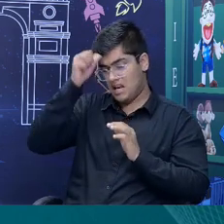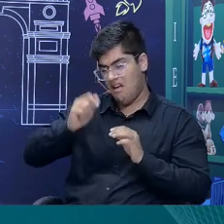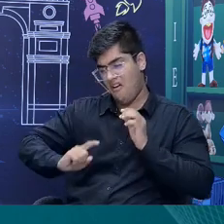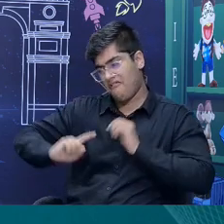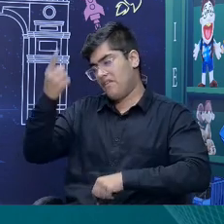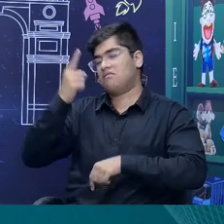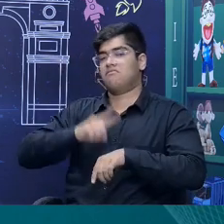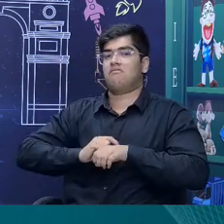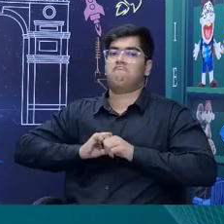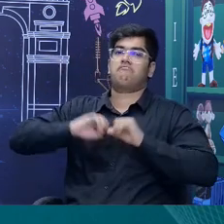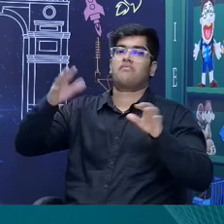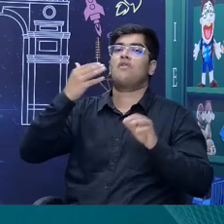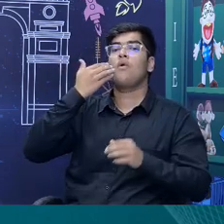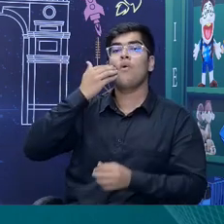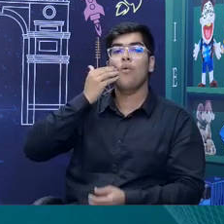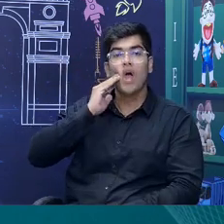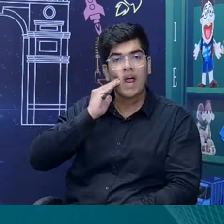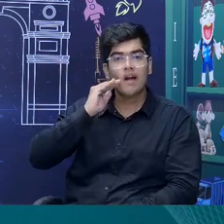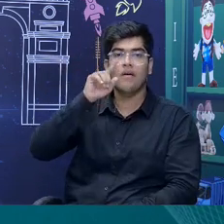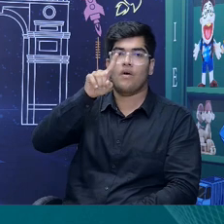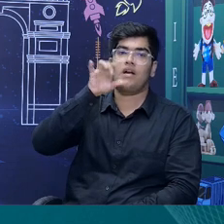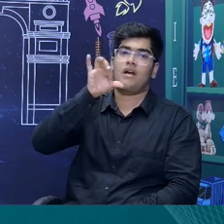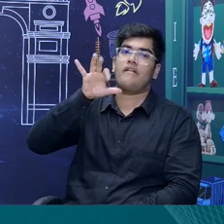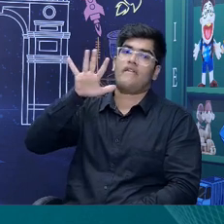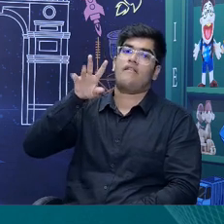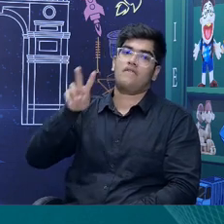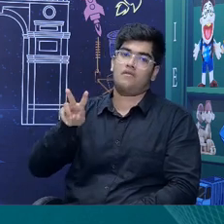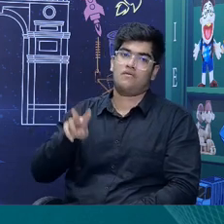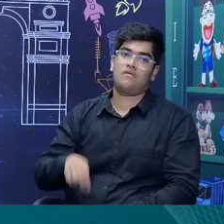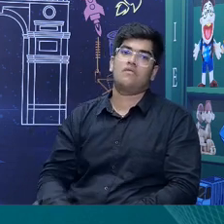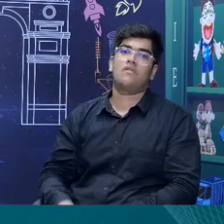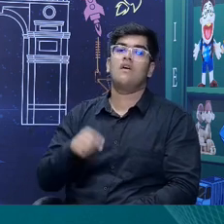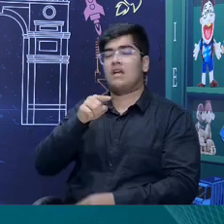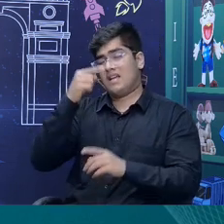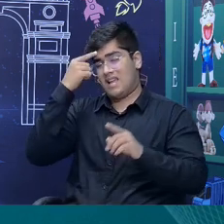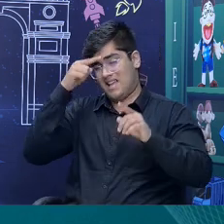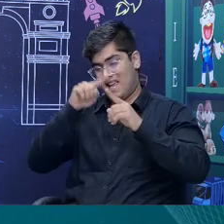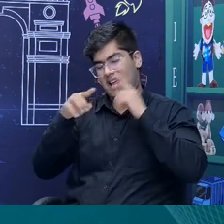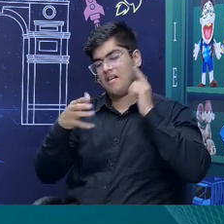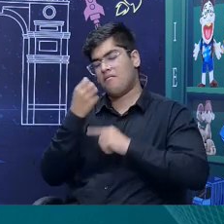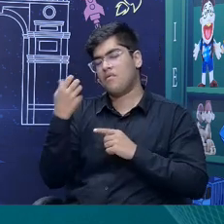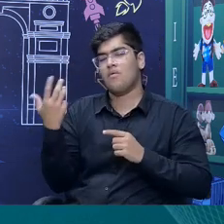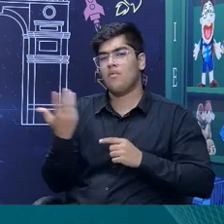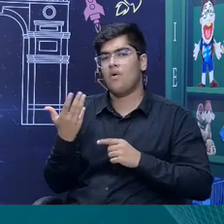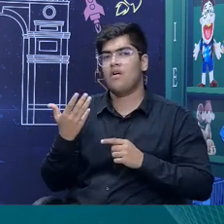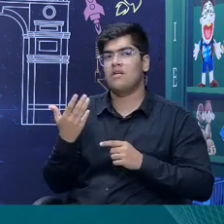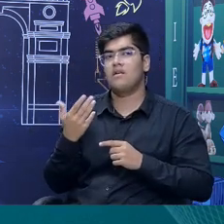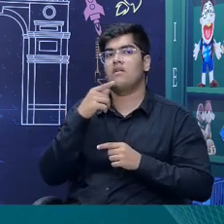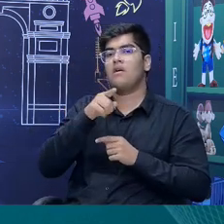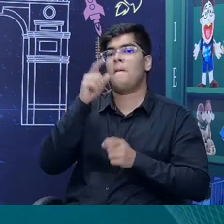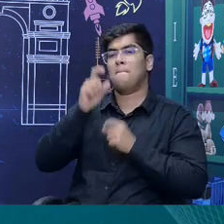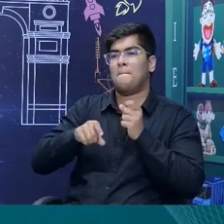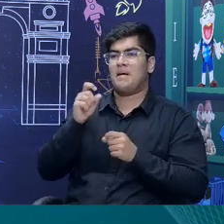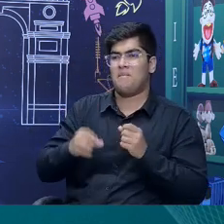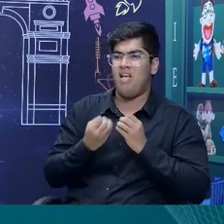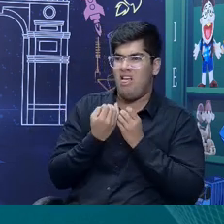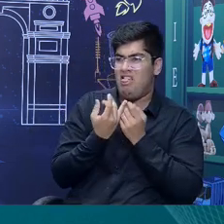और डी मेजर एम ऑफ दिस पापुलेशन पॉलिसी बस तू डिक्रीस डी रेट ऑफ ग्रोथ ऑफ पापुलेशन